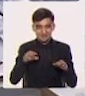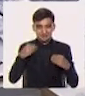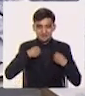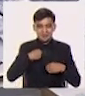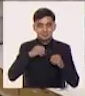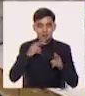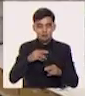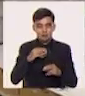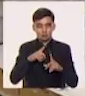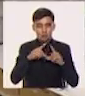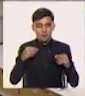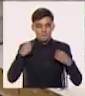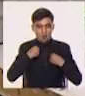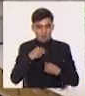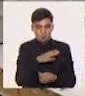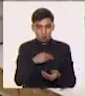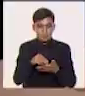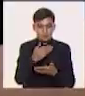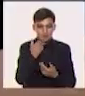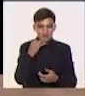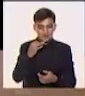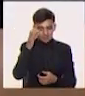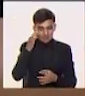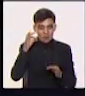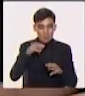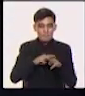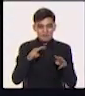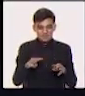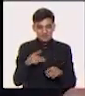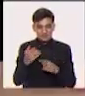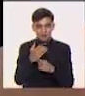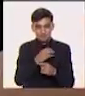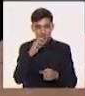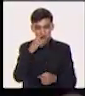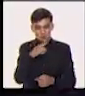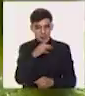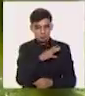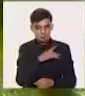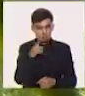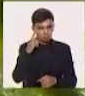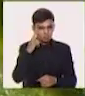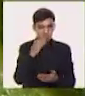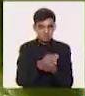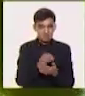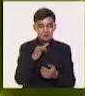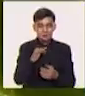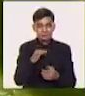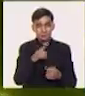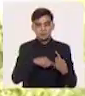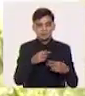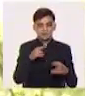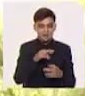тігілген мектеп формасына сұраныстың болмауы білім және ғылым министрлігінің берген қателігінен деп есептейді. Жеңіл өнеркәсіп